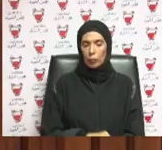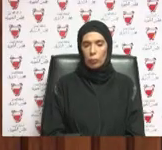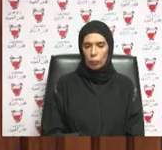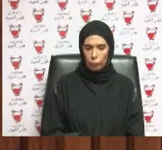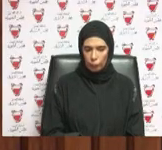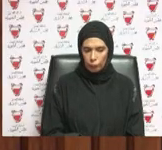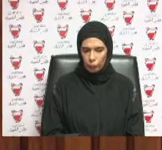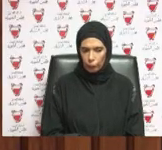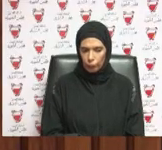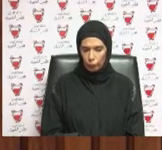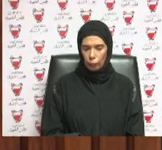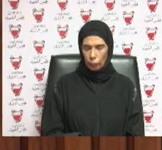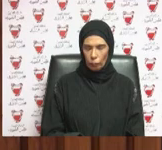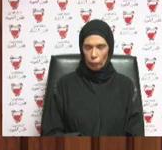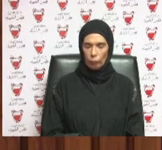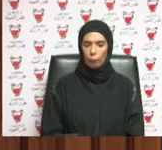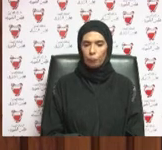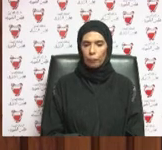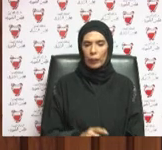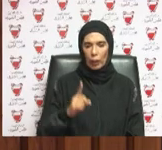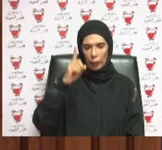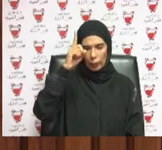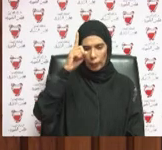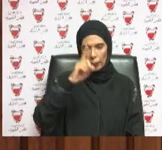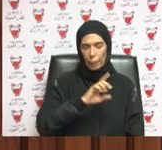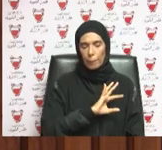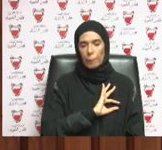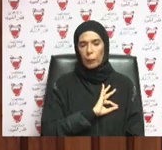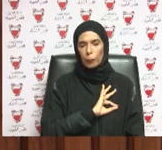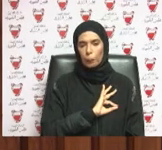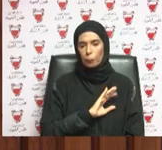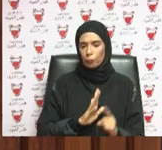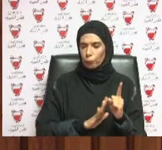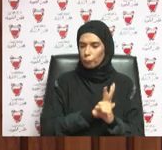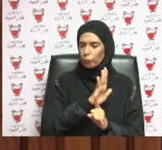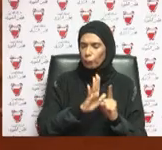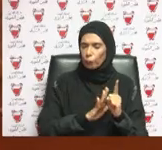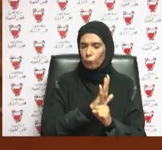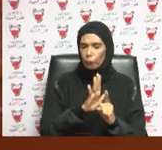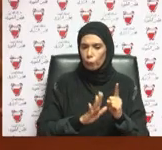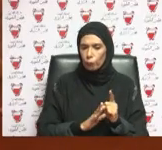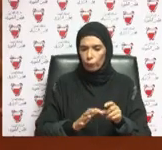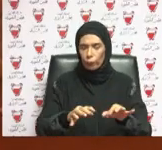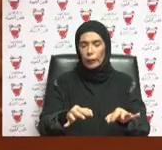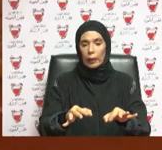وهو رحمه الله ما كان يعكسه من خلال حرصه